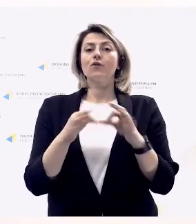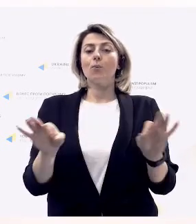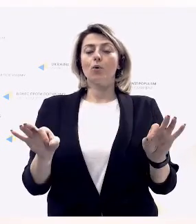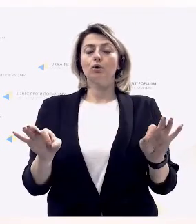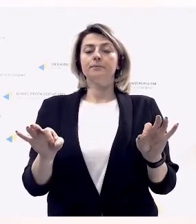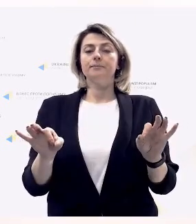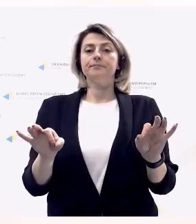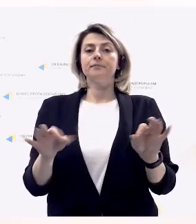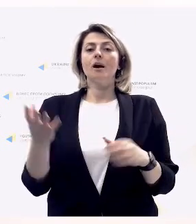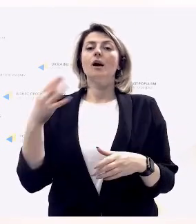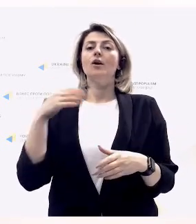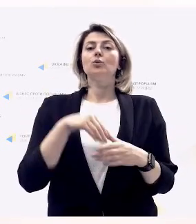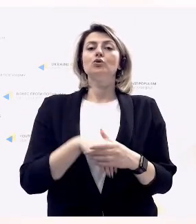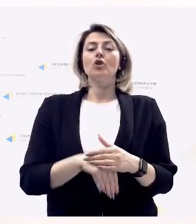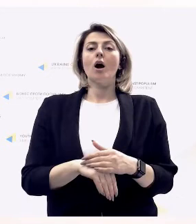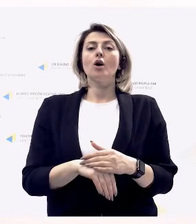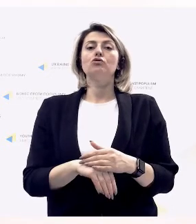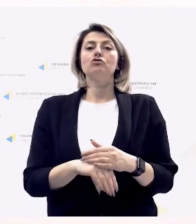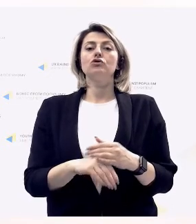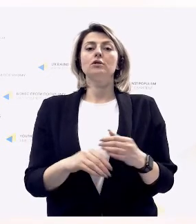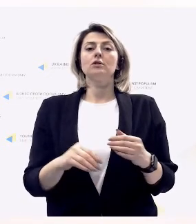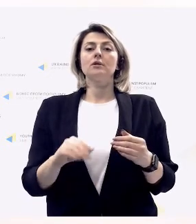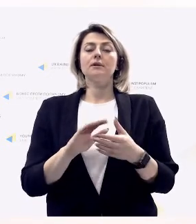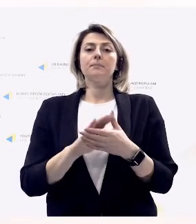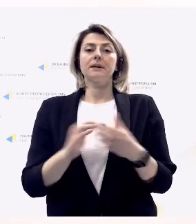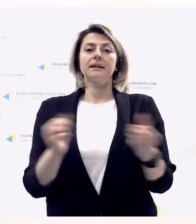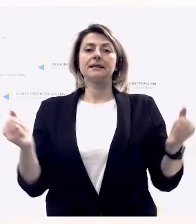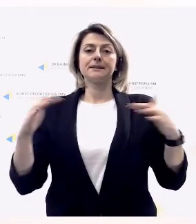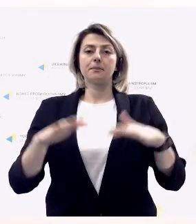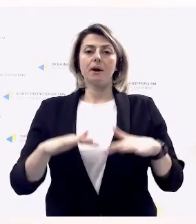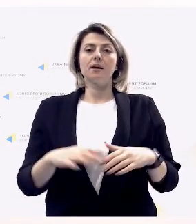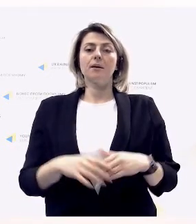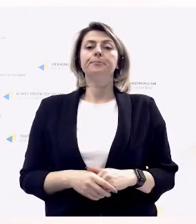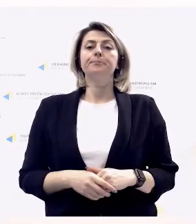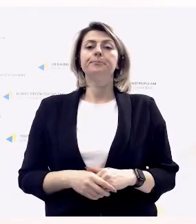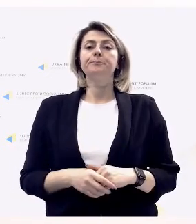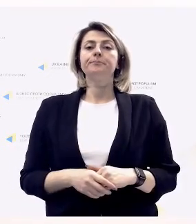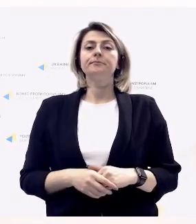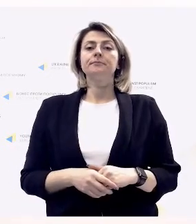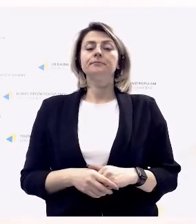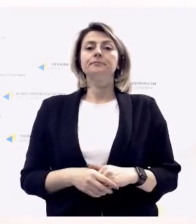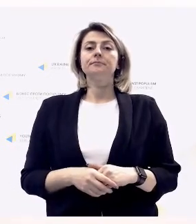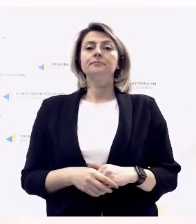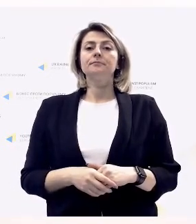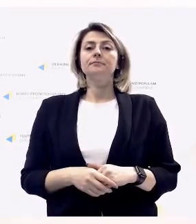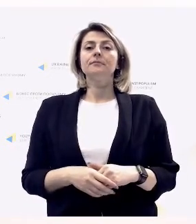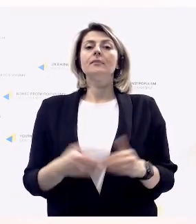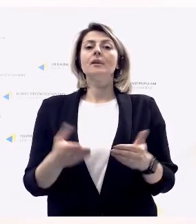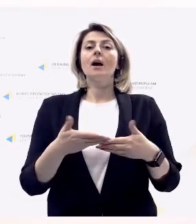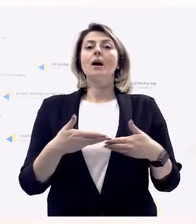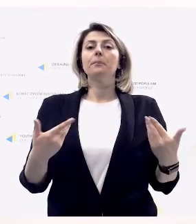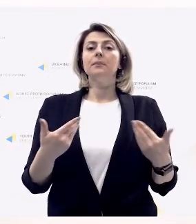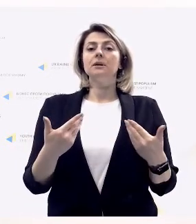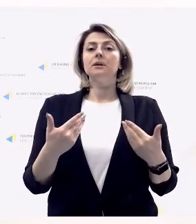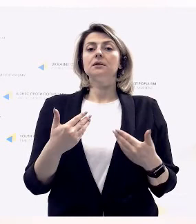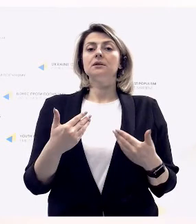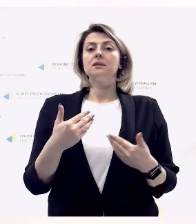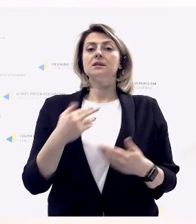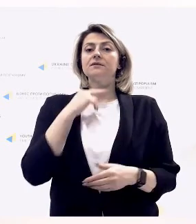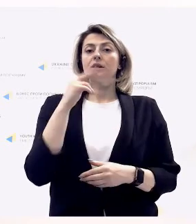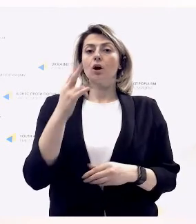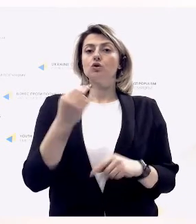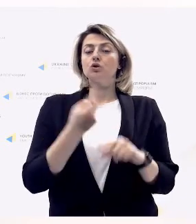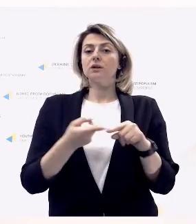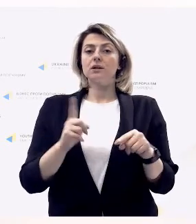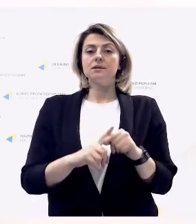свобод, включаючи мирні зібрання. І ми, звертаючи на це,